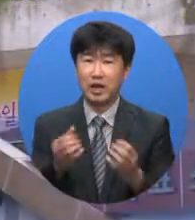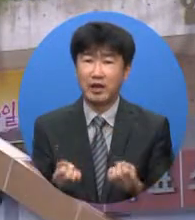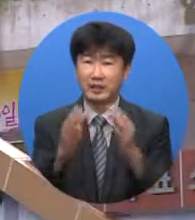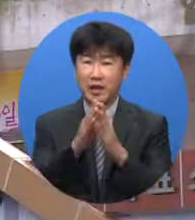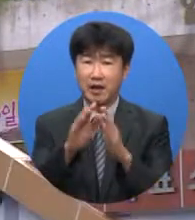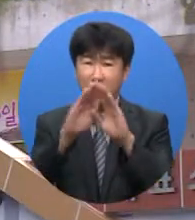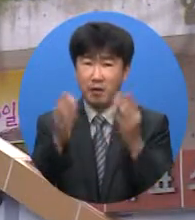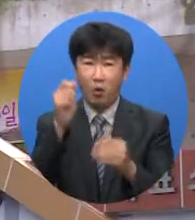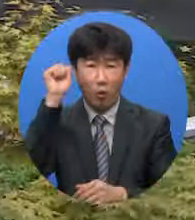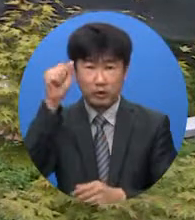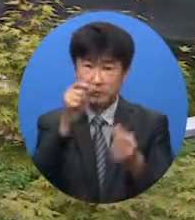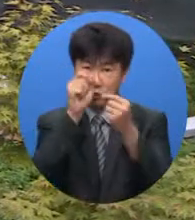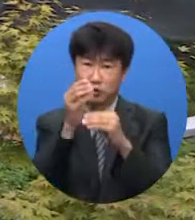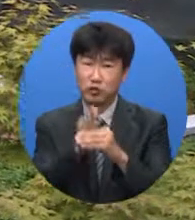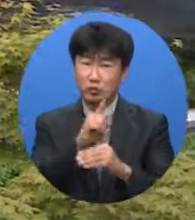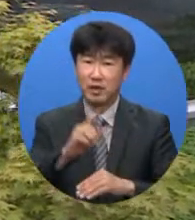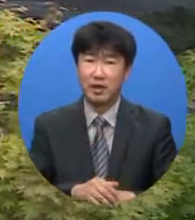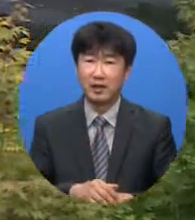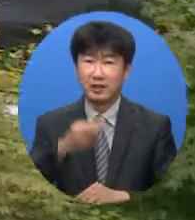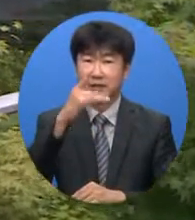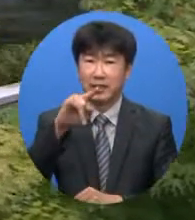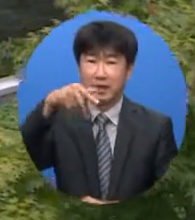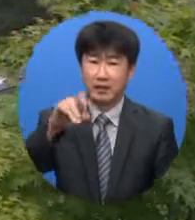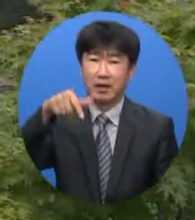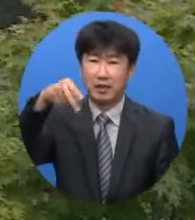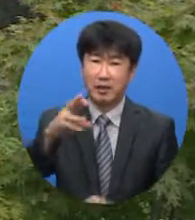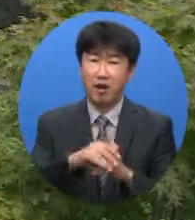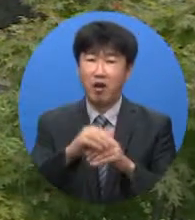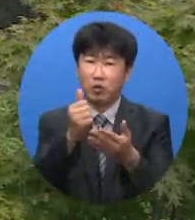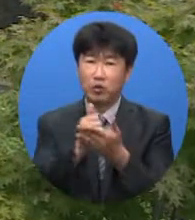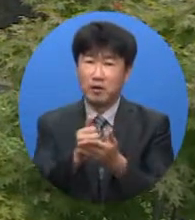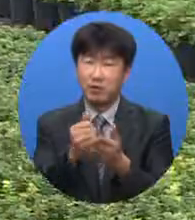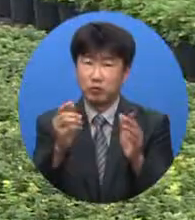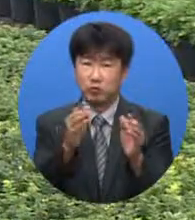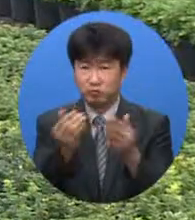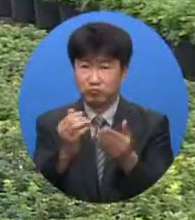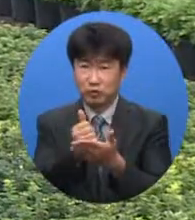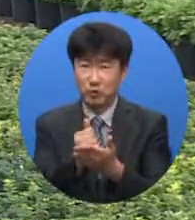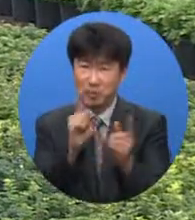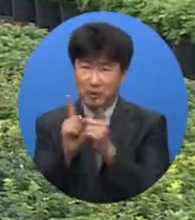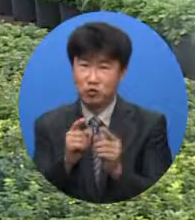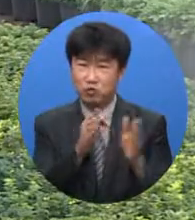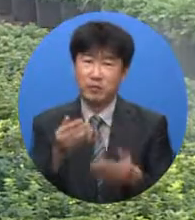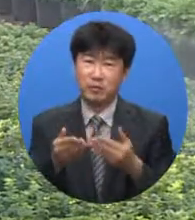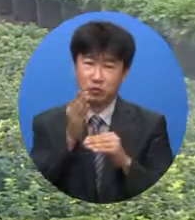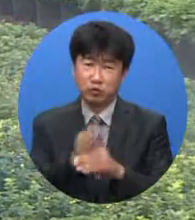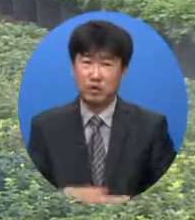대장경 세계문화축전 개막이 50여일 앞으로 다가오면서 대장경 테마파크도 손님 맞이 준비에 한층